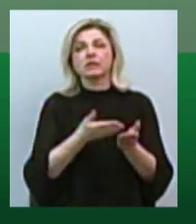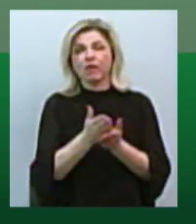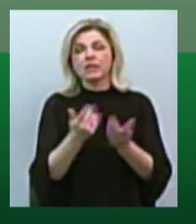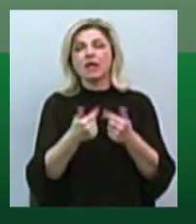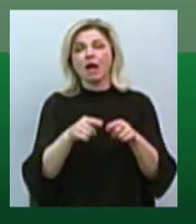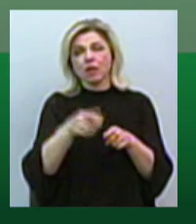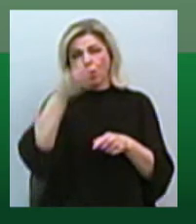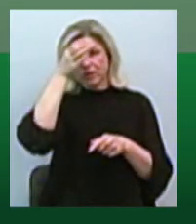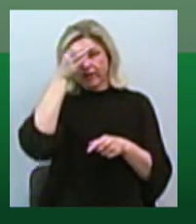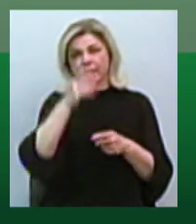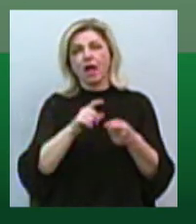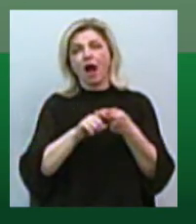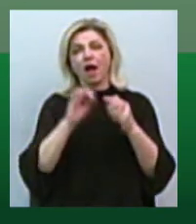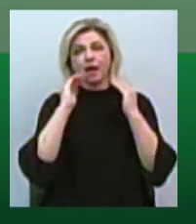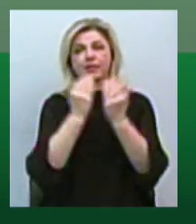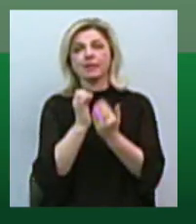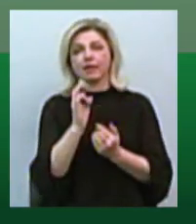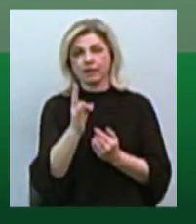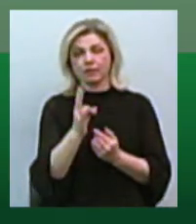освіти, культури.